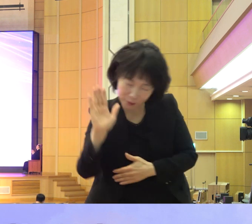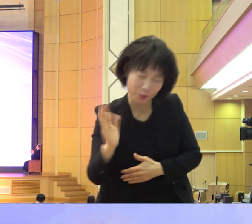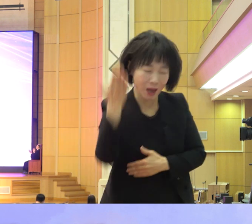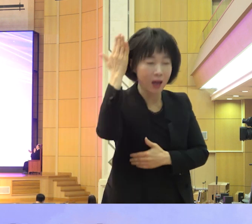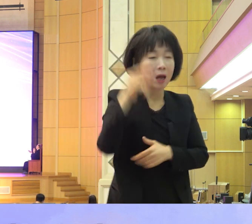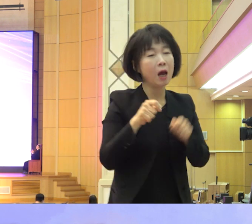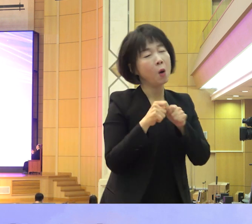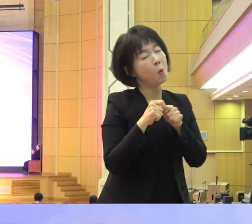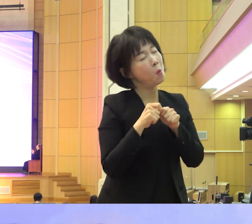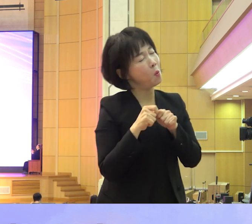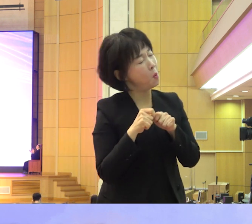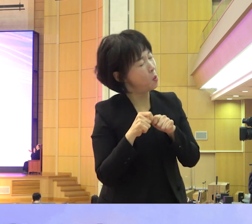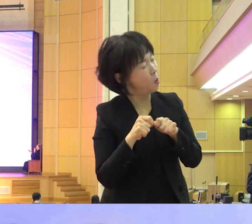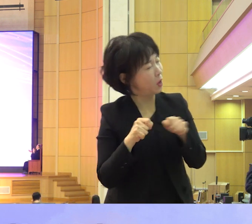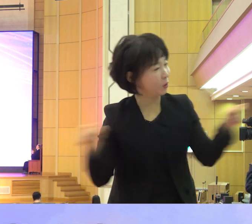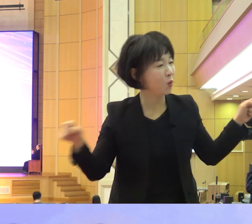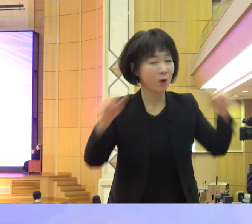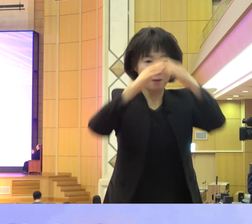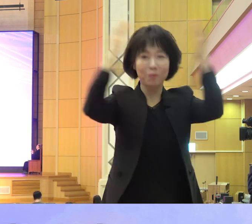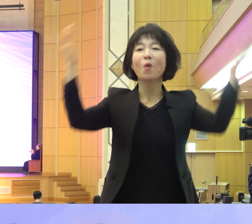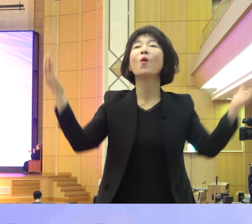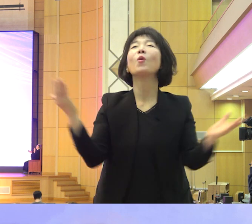오랫동안